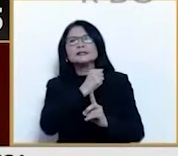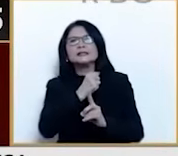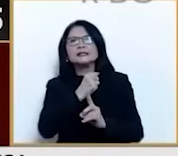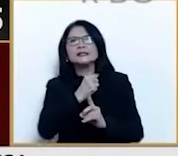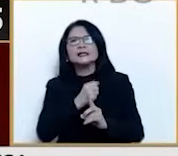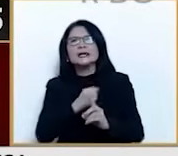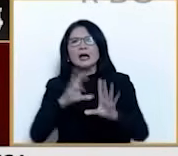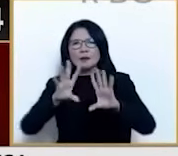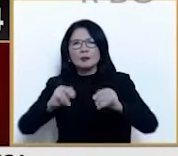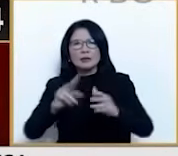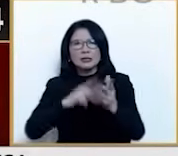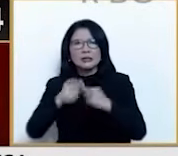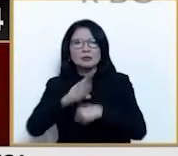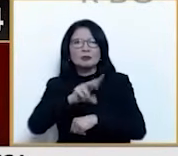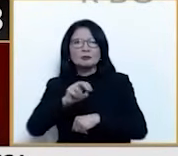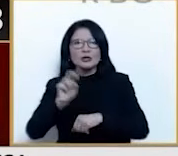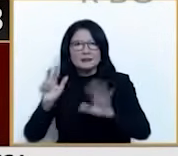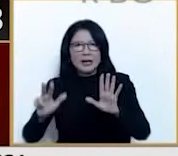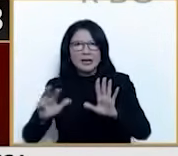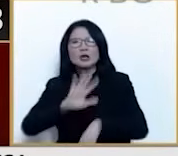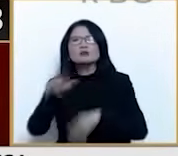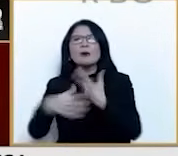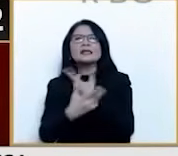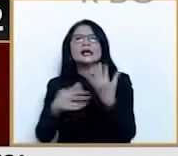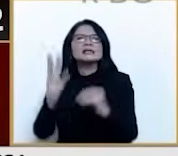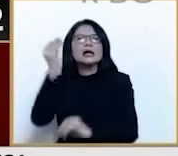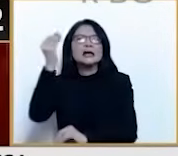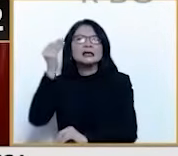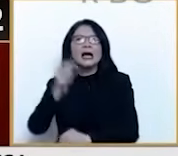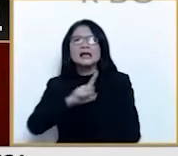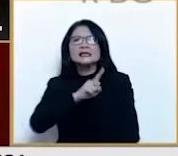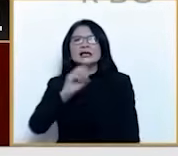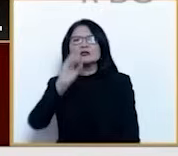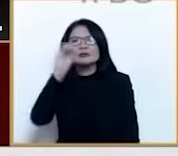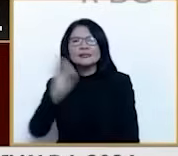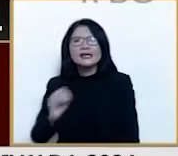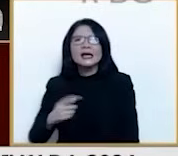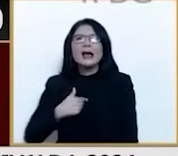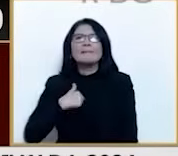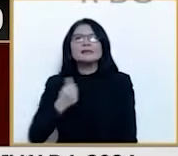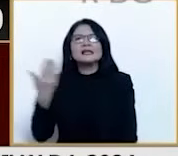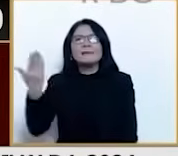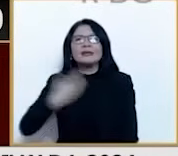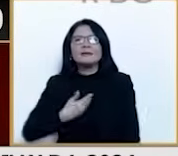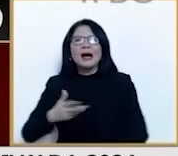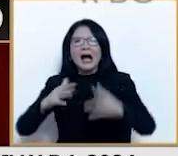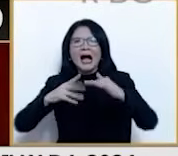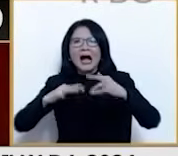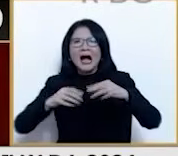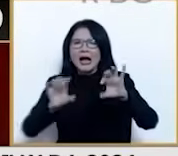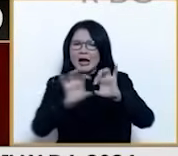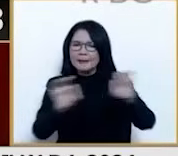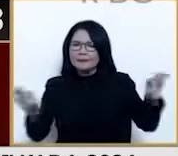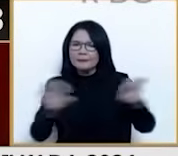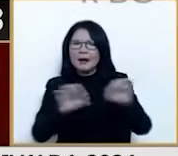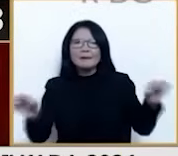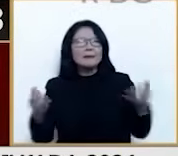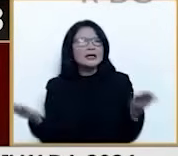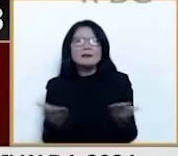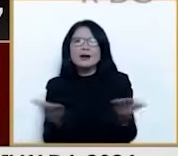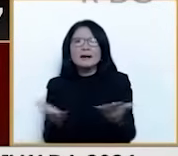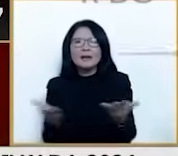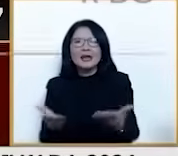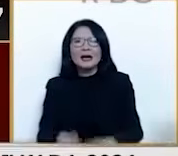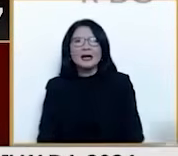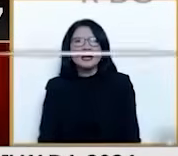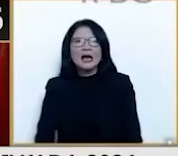di tahun 2029 semua masyarakat Jakarta 100% sudah bisa menerima air di manapun mereka berada.